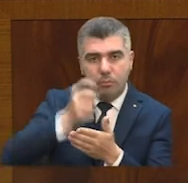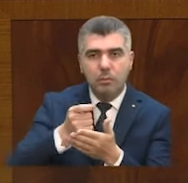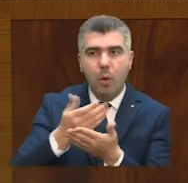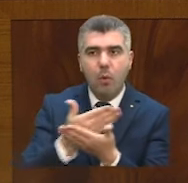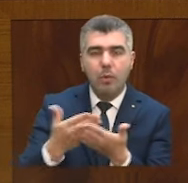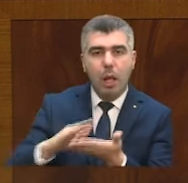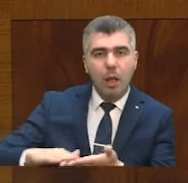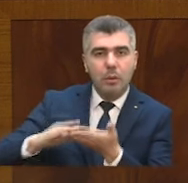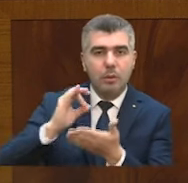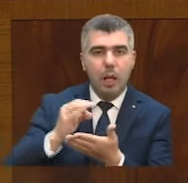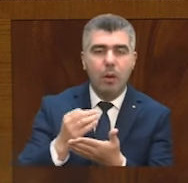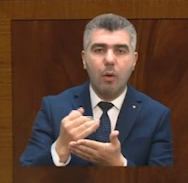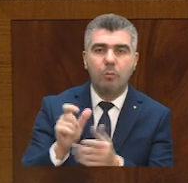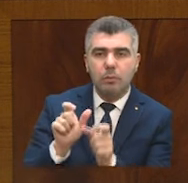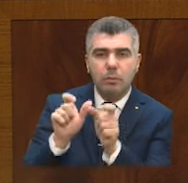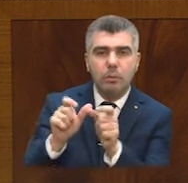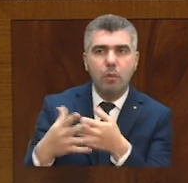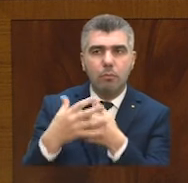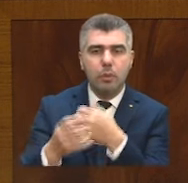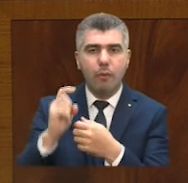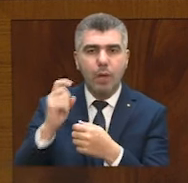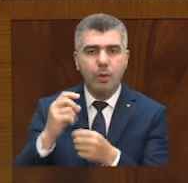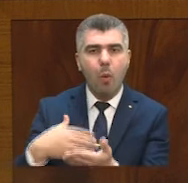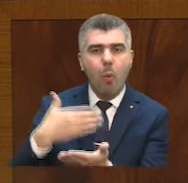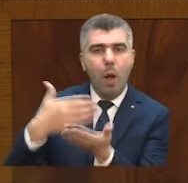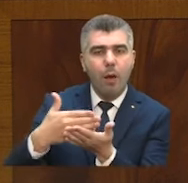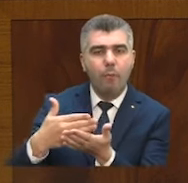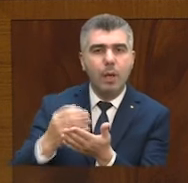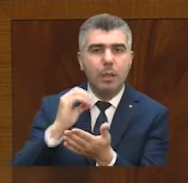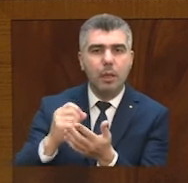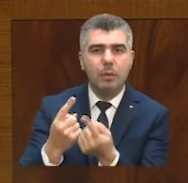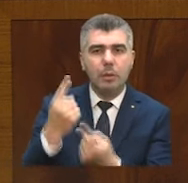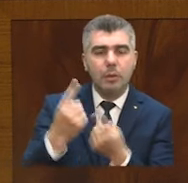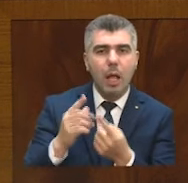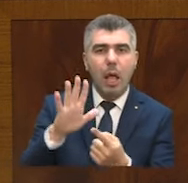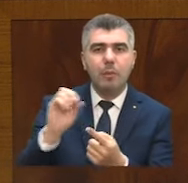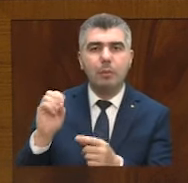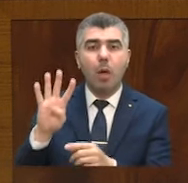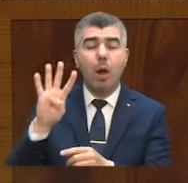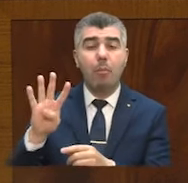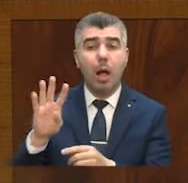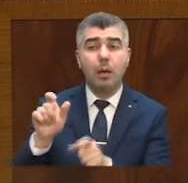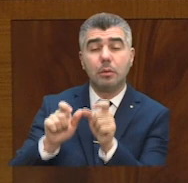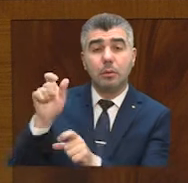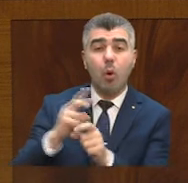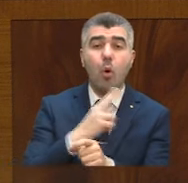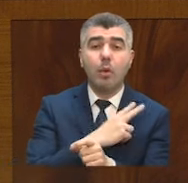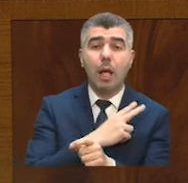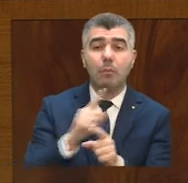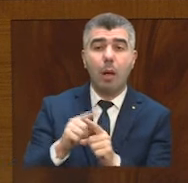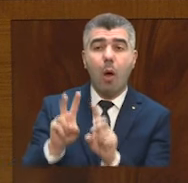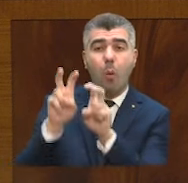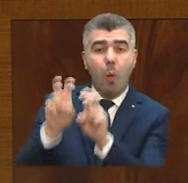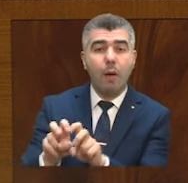والثقه وليس العقوبات والاقتطاعات والتوقيفات 500 45 استاذ موقف لاخراس الاصوات الحره والمجالس